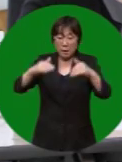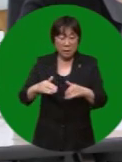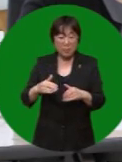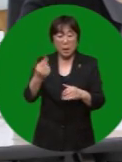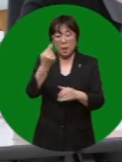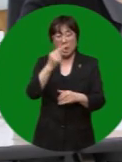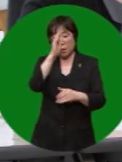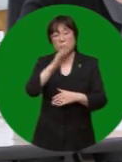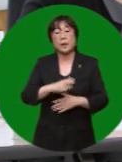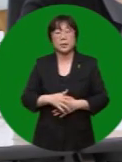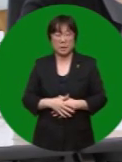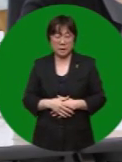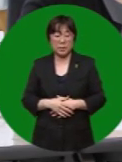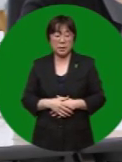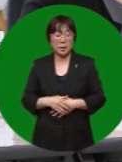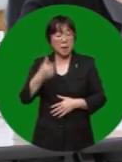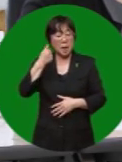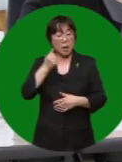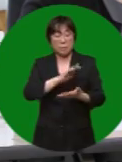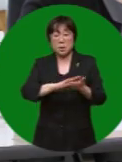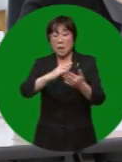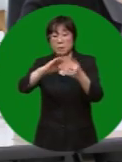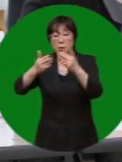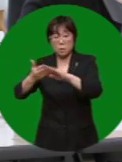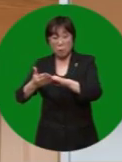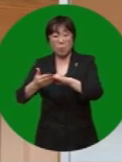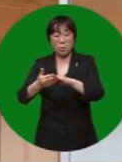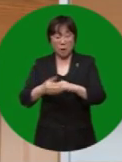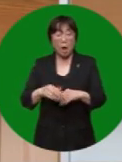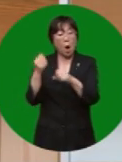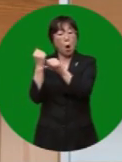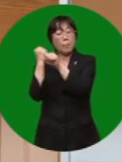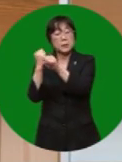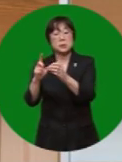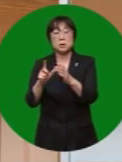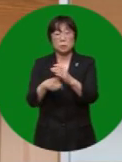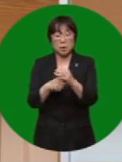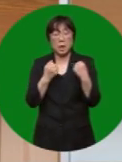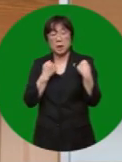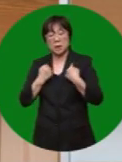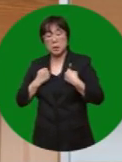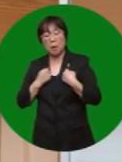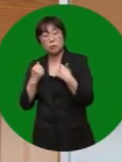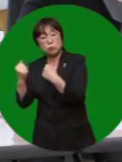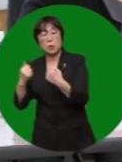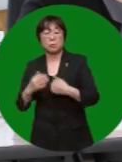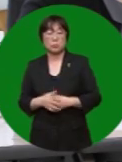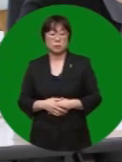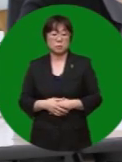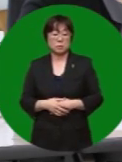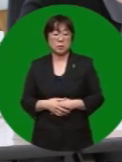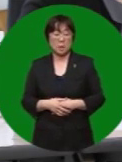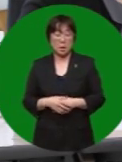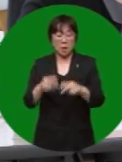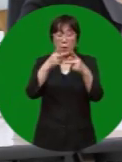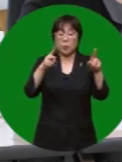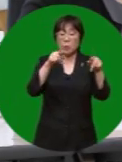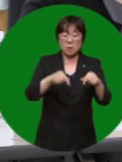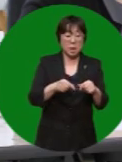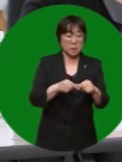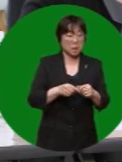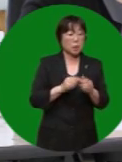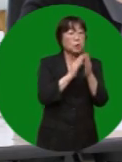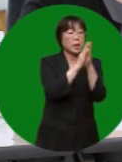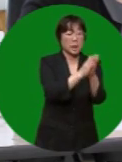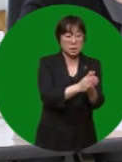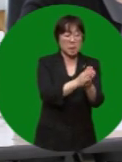ですよ。でそうじゃなくて南町なんかではもうお祭りの時に避難訓練やるんです。あるいは行政の方に言って